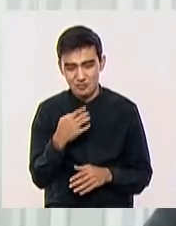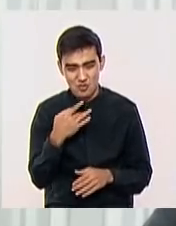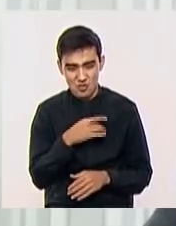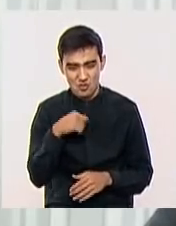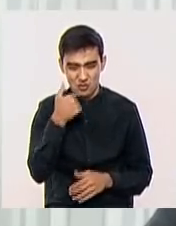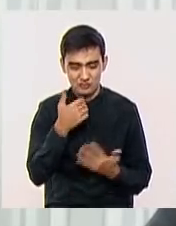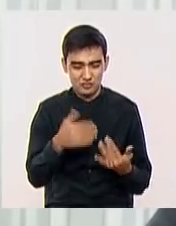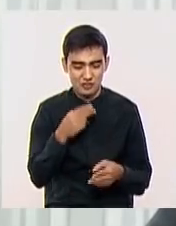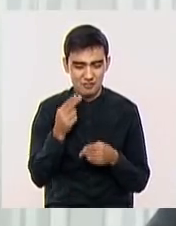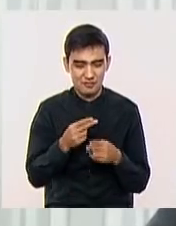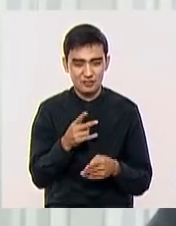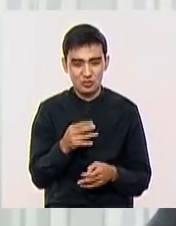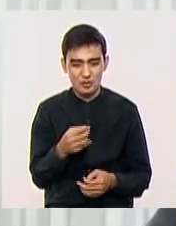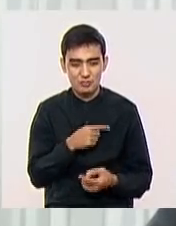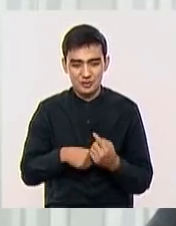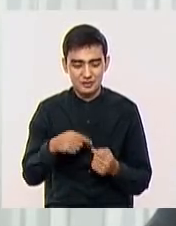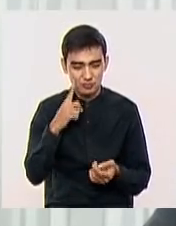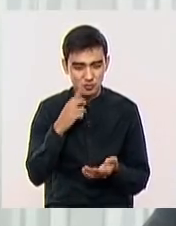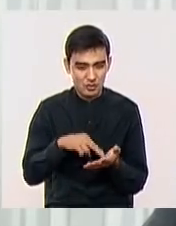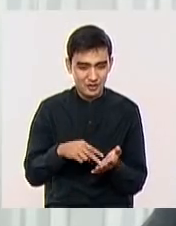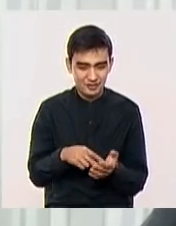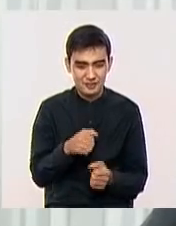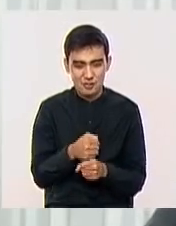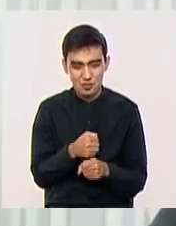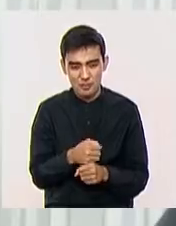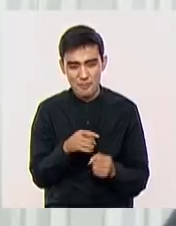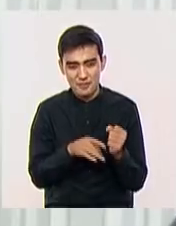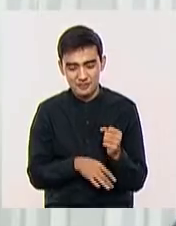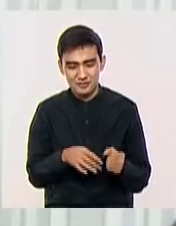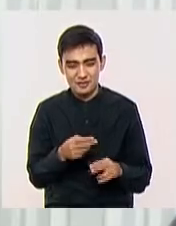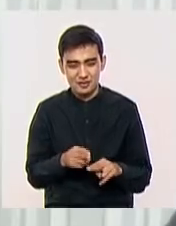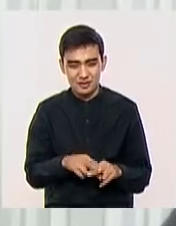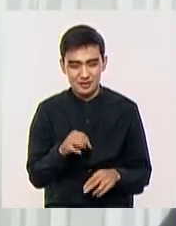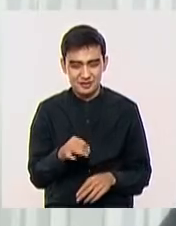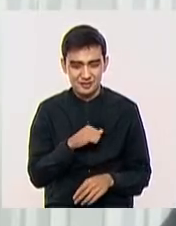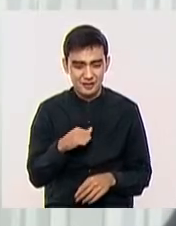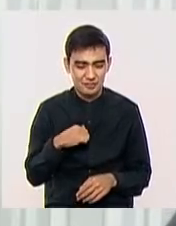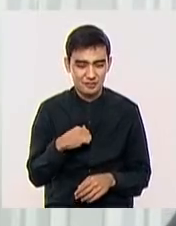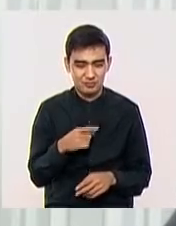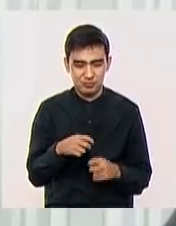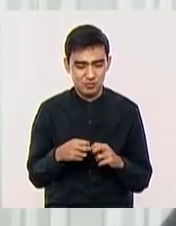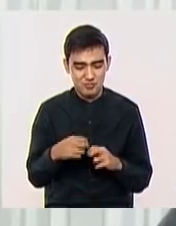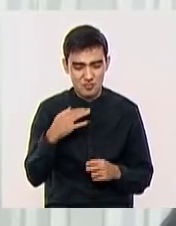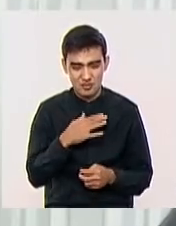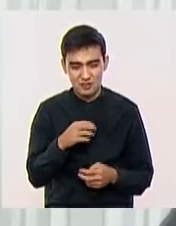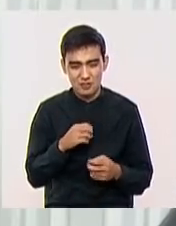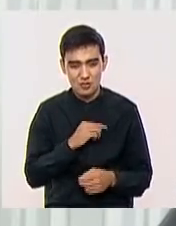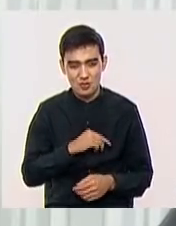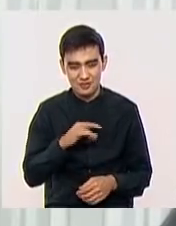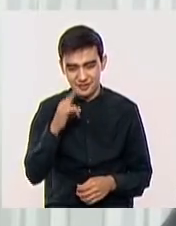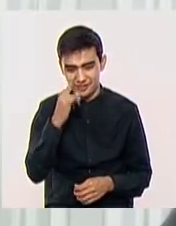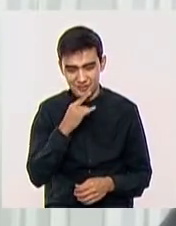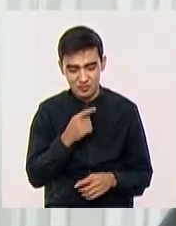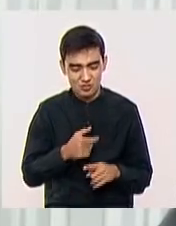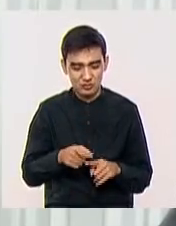годы. Вот мы сделали проект по работающим бедным, и это одна из самых ключевых проблем, я считаю, в Казахстане